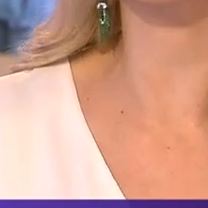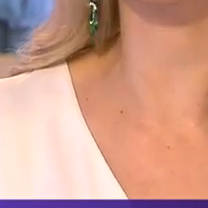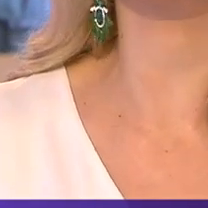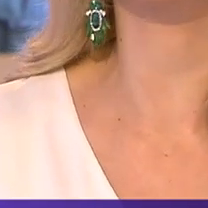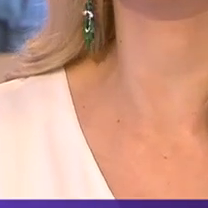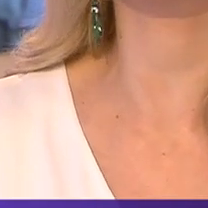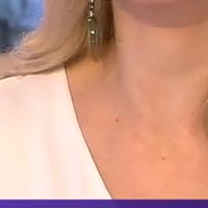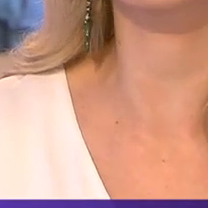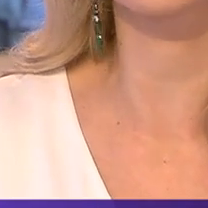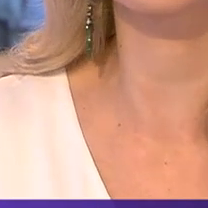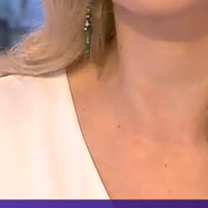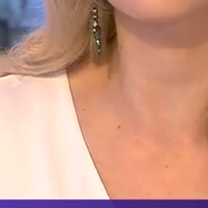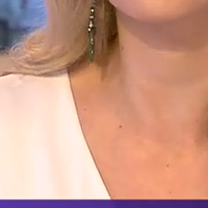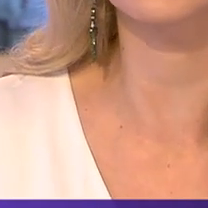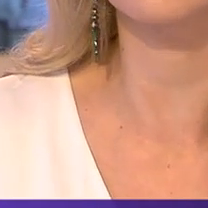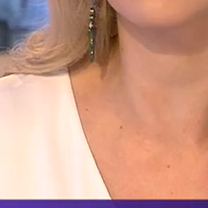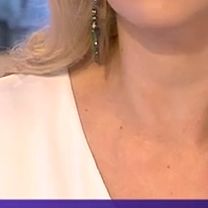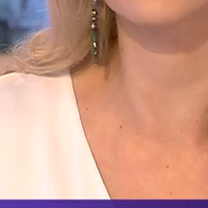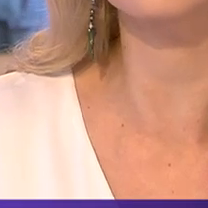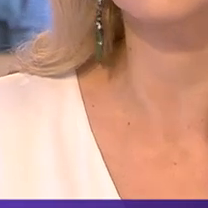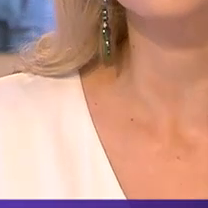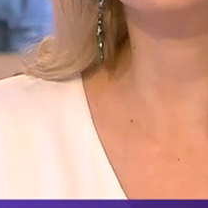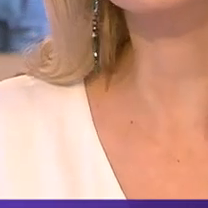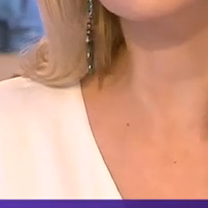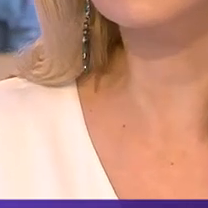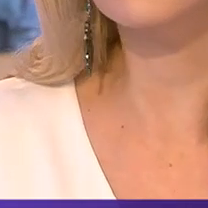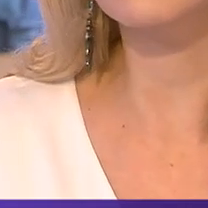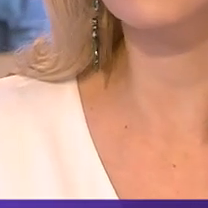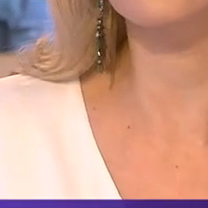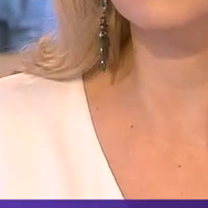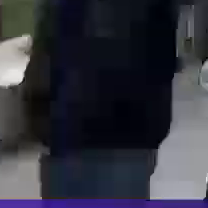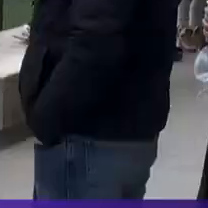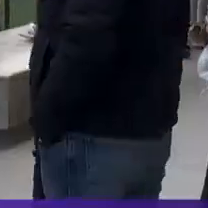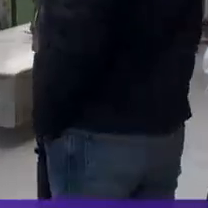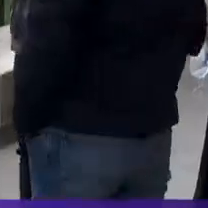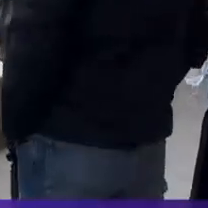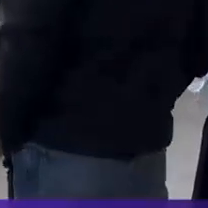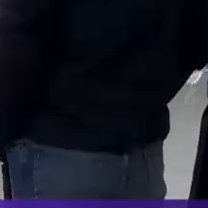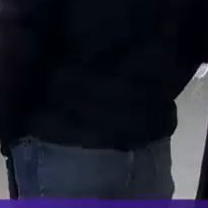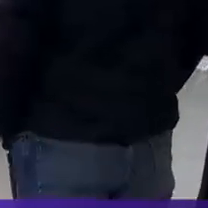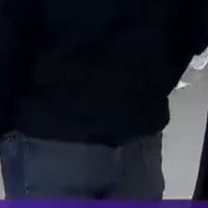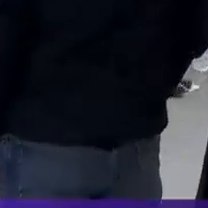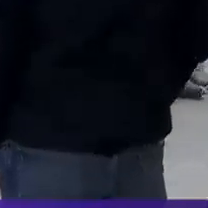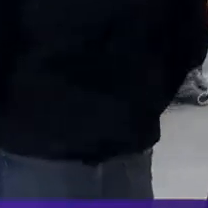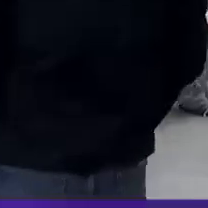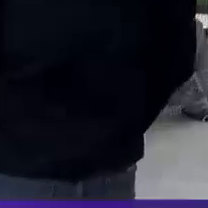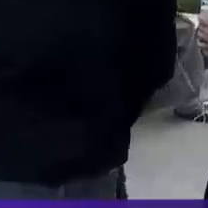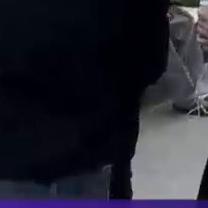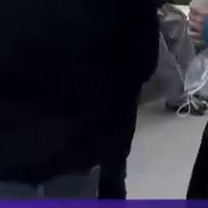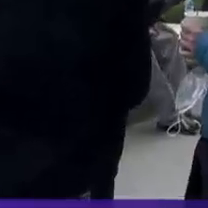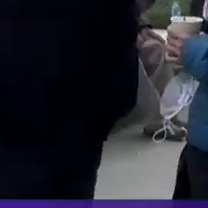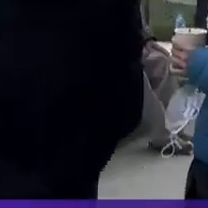vineri din cauza protestului spontan declanșat de câteva sute dintre angajați. Metrorex vrea să recupereze acești bani de la sindicat. Șeful